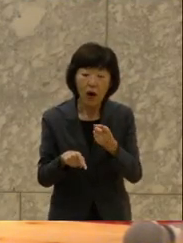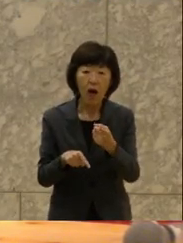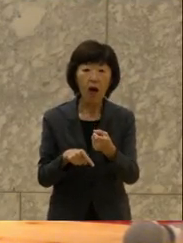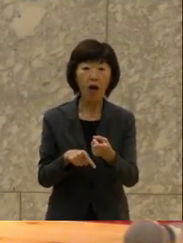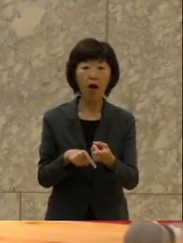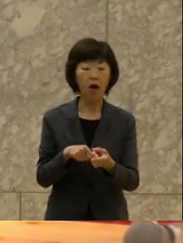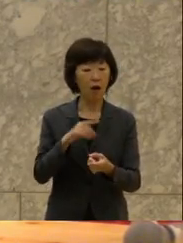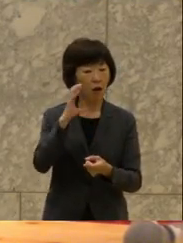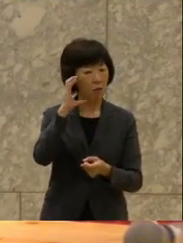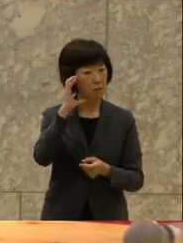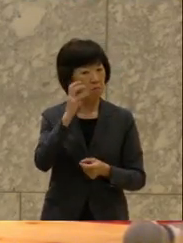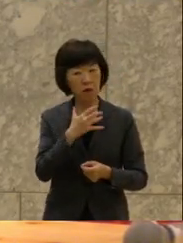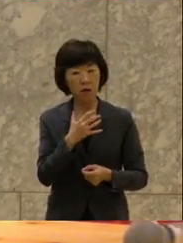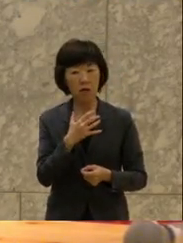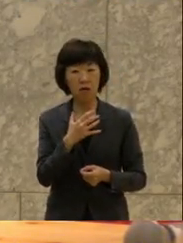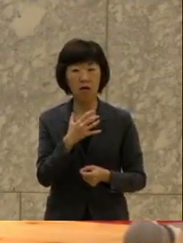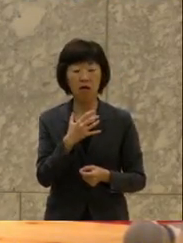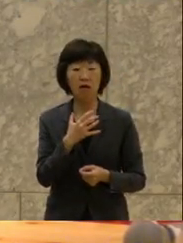もう